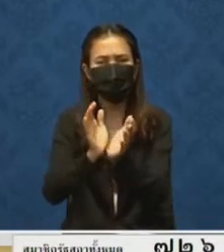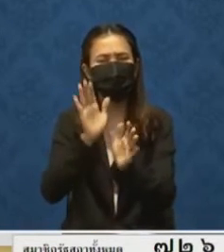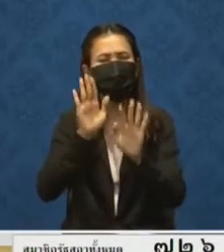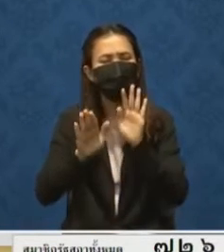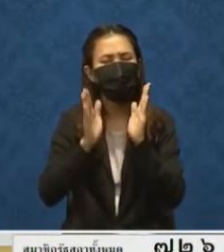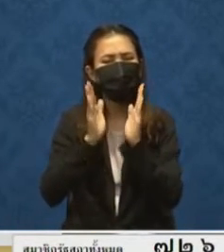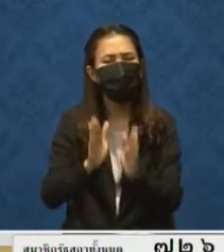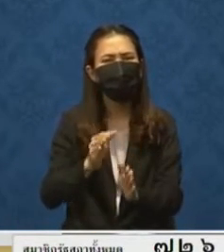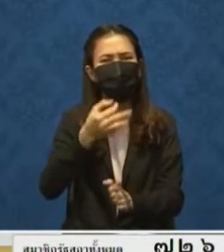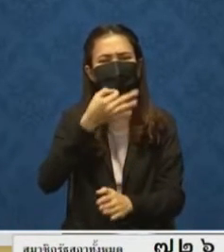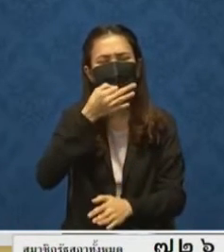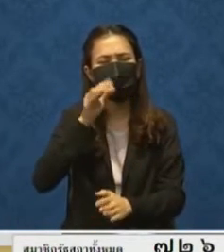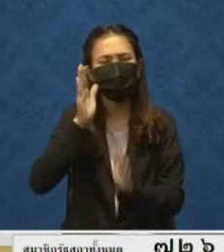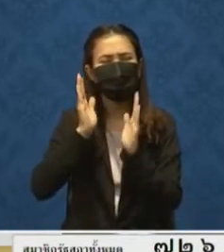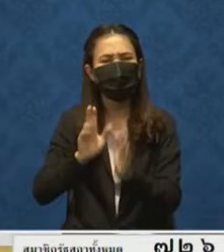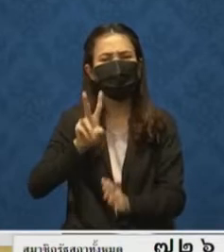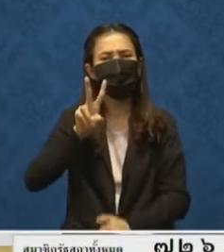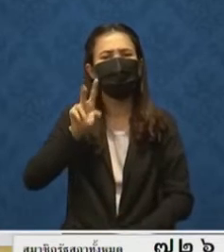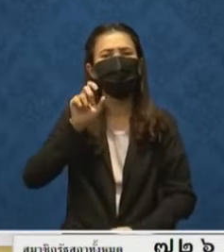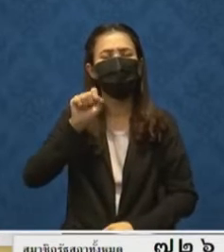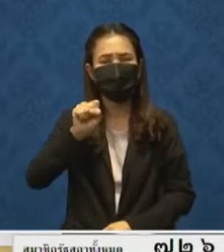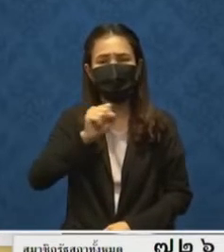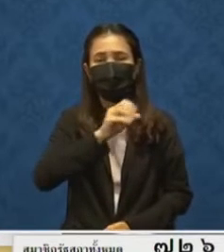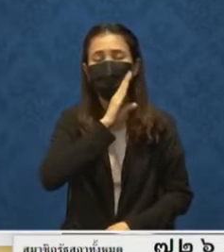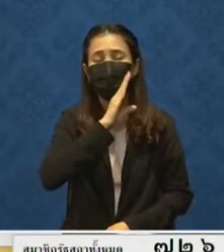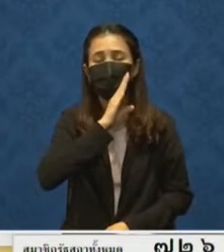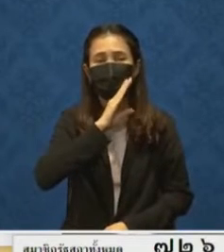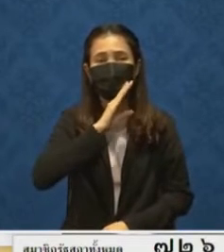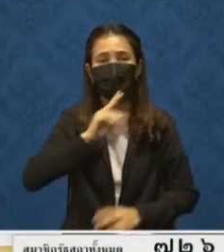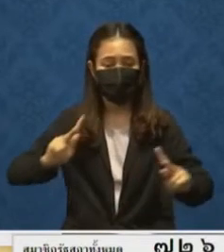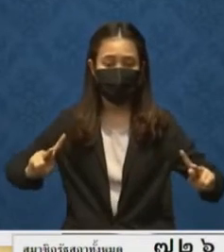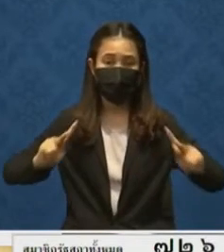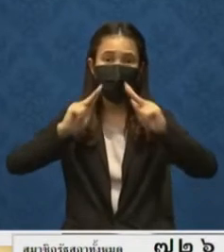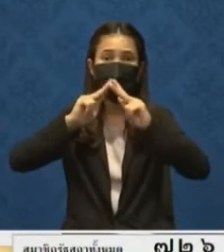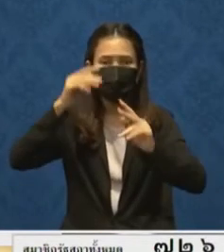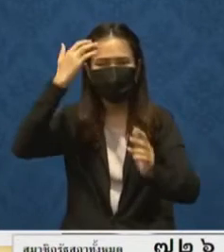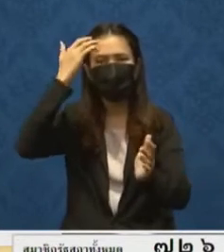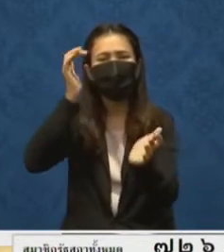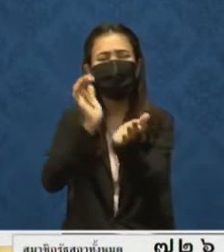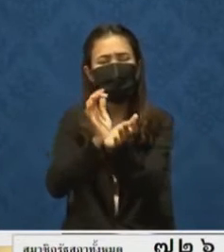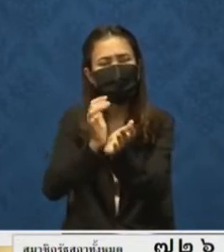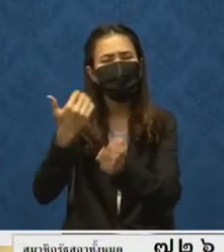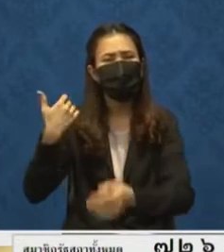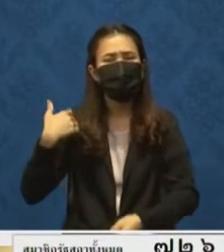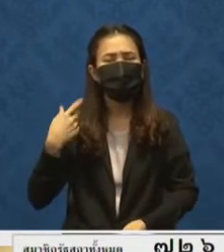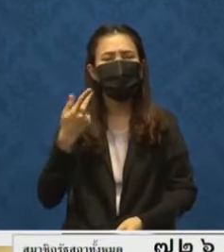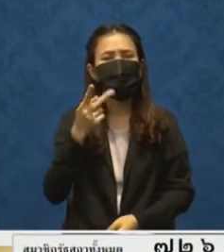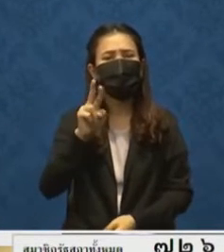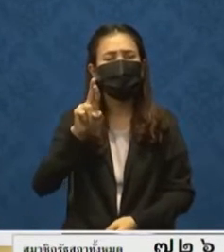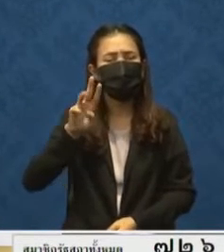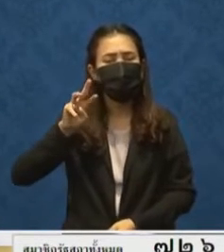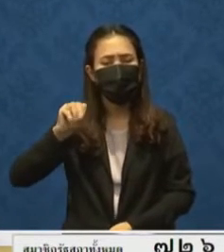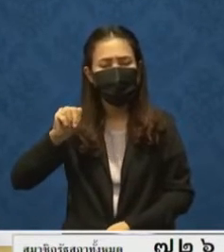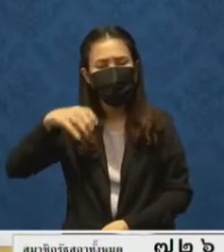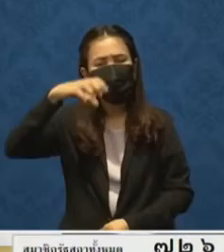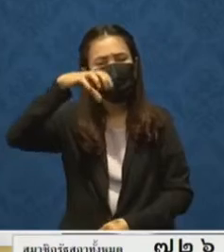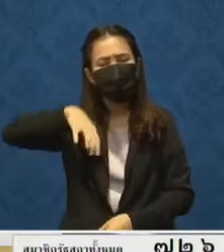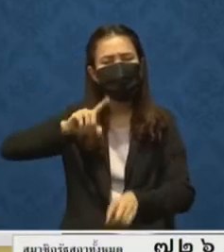าว่าได้เป็นกระสวงง writings้วก็จะมีกลมๆหลายกลมกลมกดคนเข้าเมืองables —